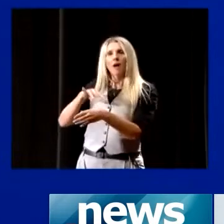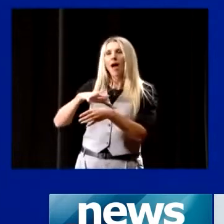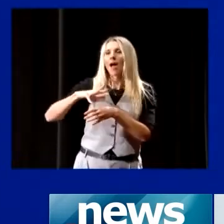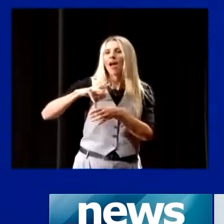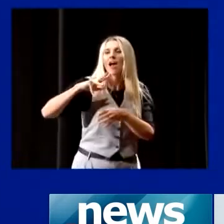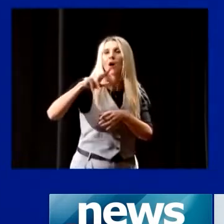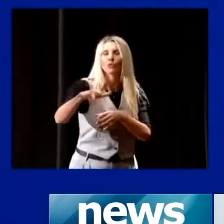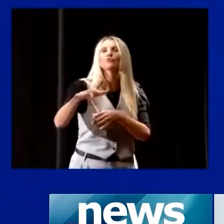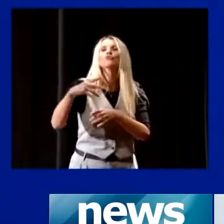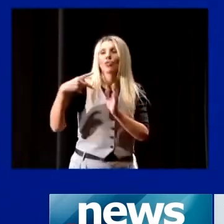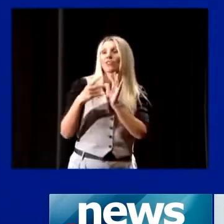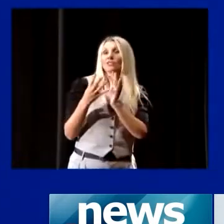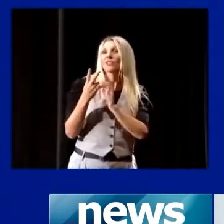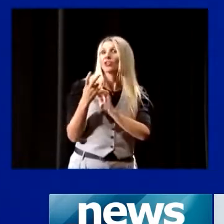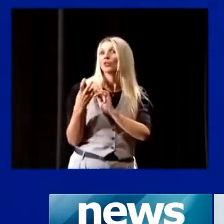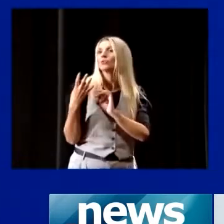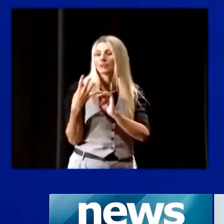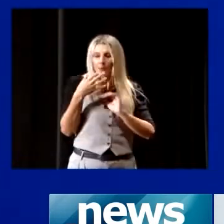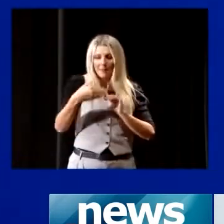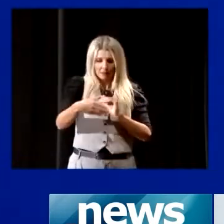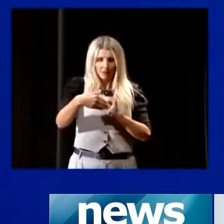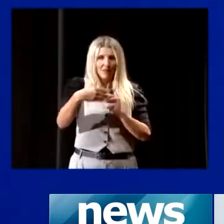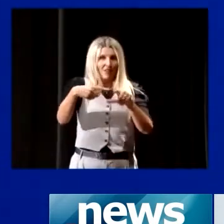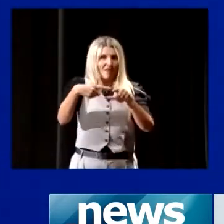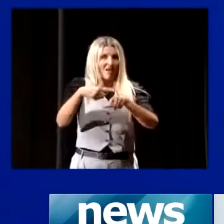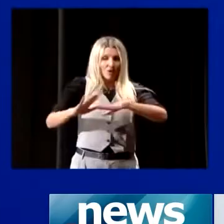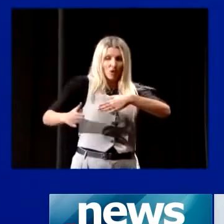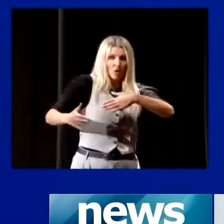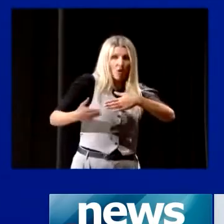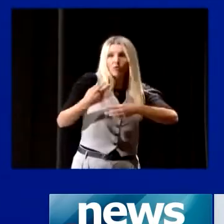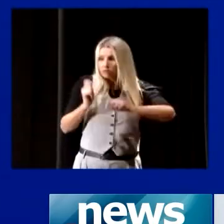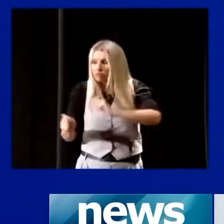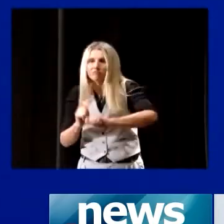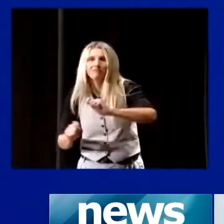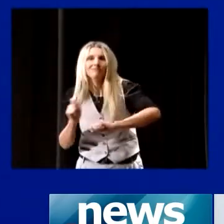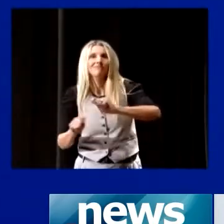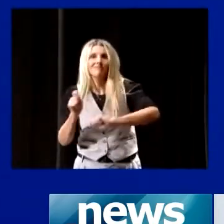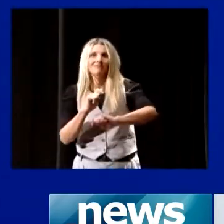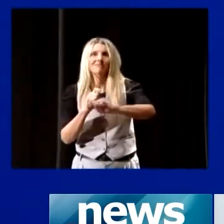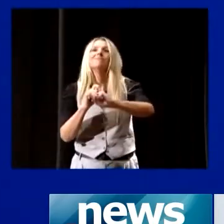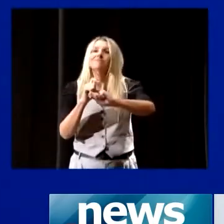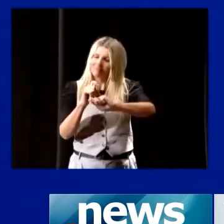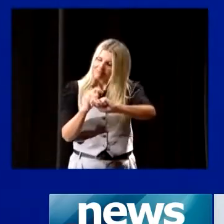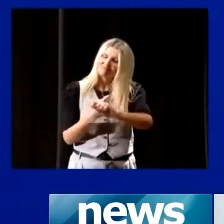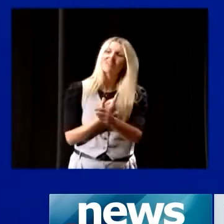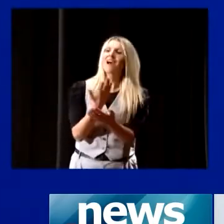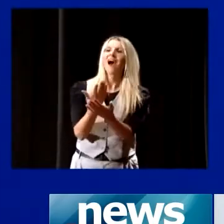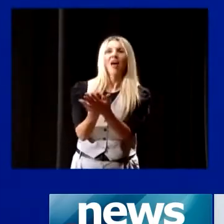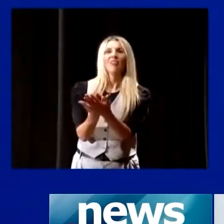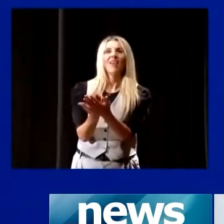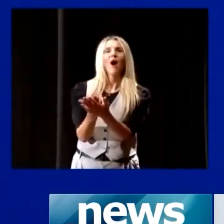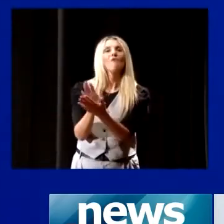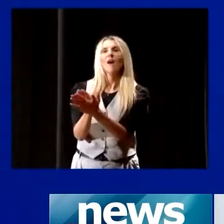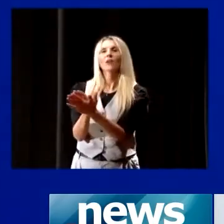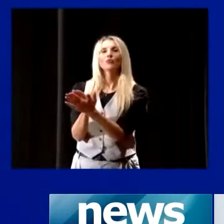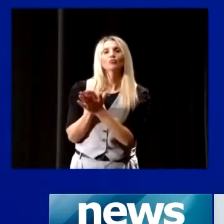τέλος αυτού του χρόνου για την υποχρέωσή μας απέναντι στο Ταμείο Ανάκαμψης. Ο φάκελος για την αδειοδότηση παραδόθηκε στο